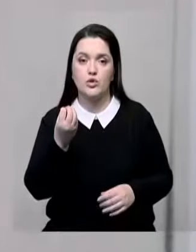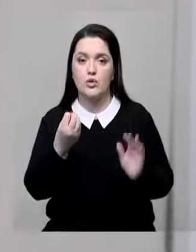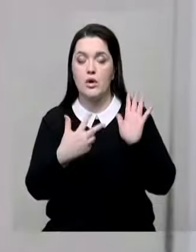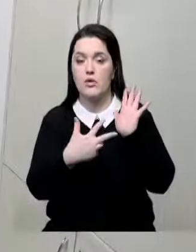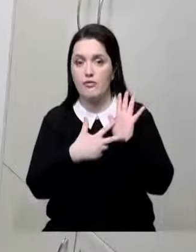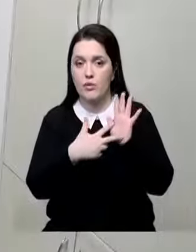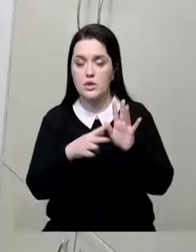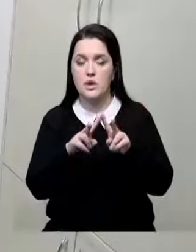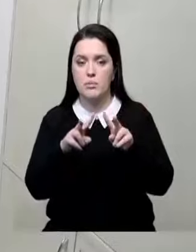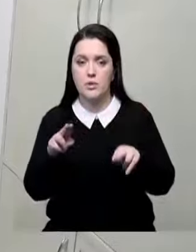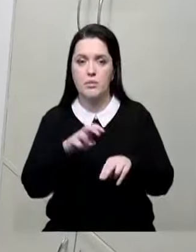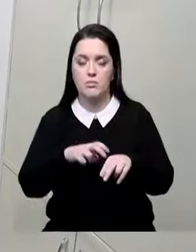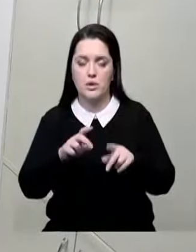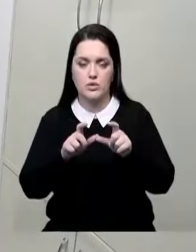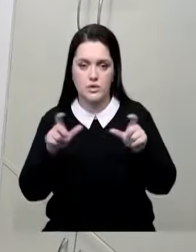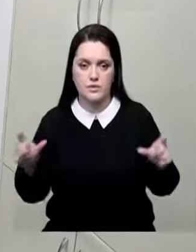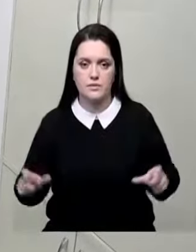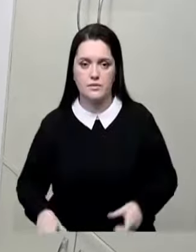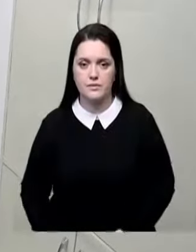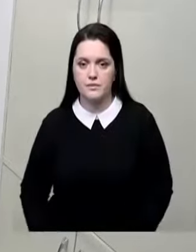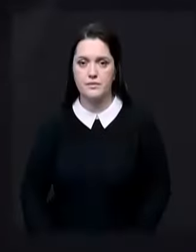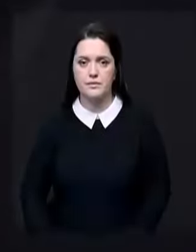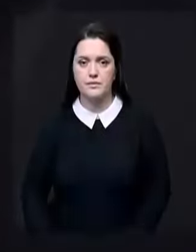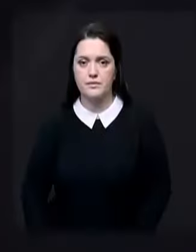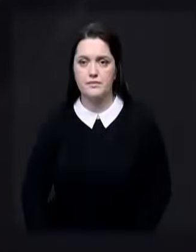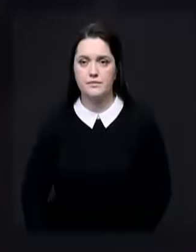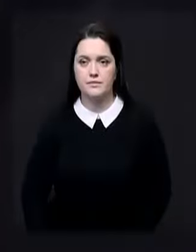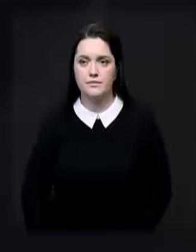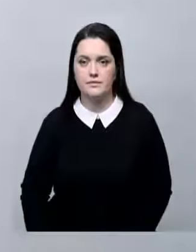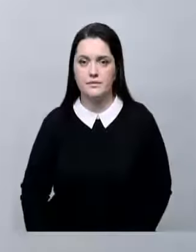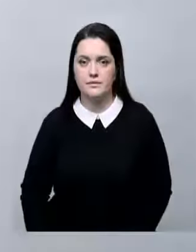в эксплуатацию еще 8 подобных медучреждений.